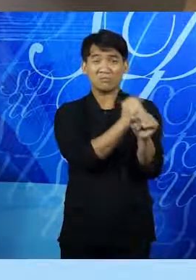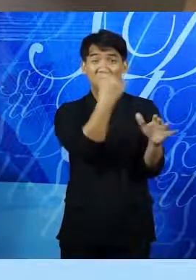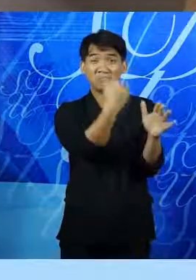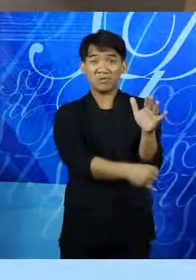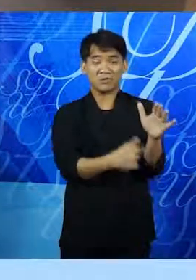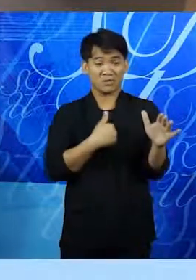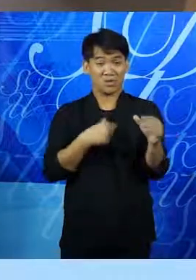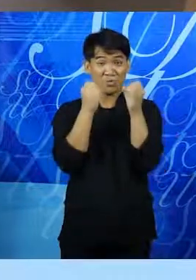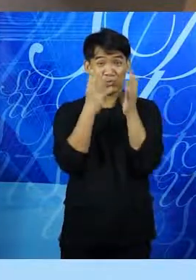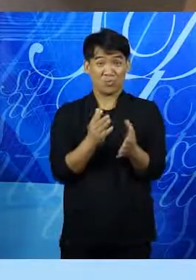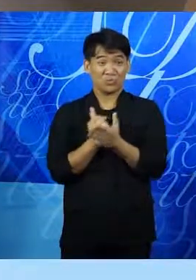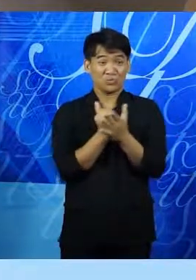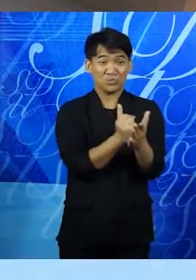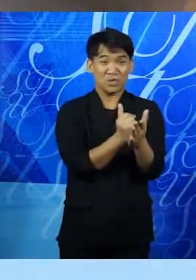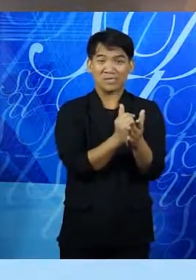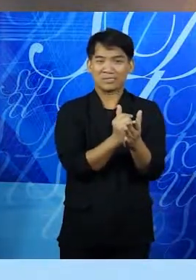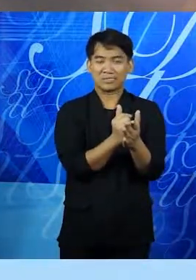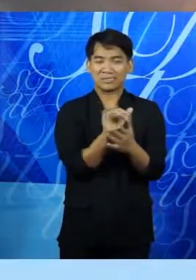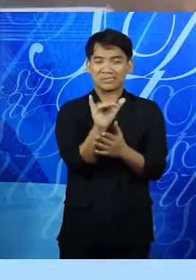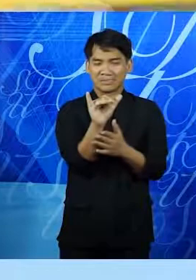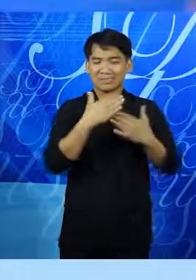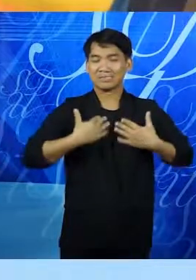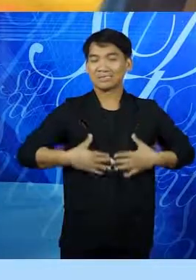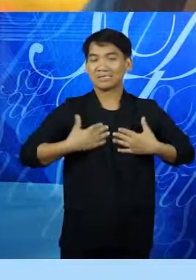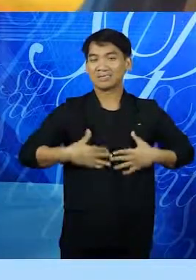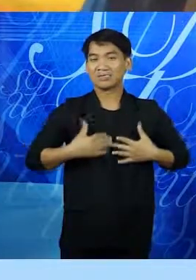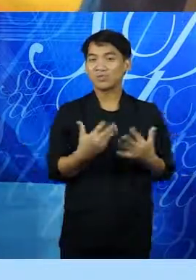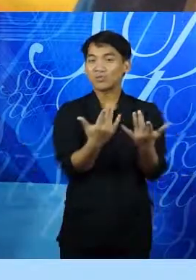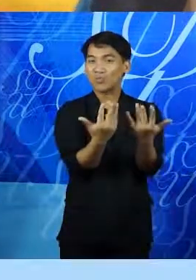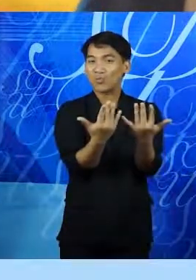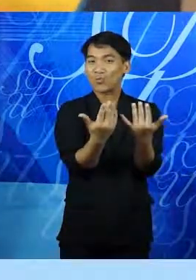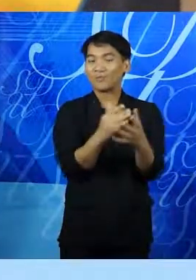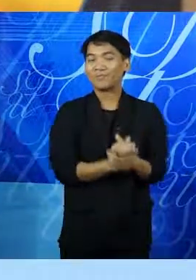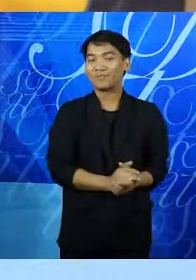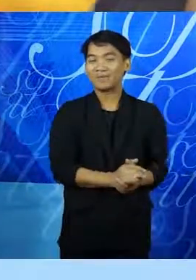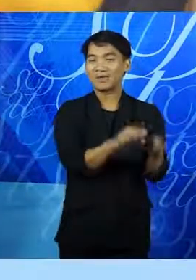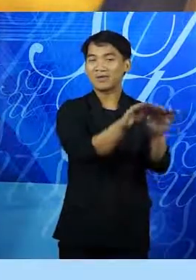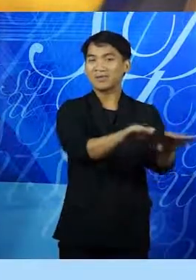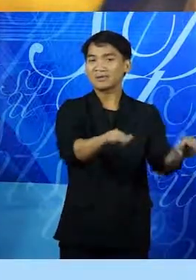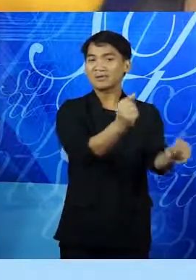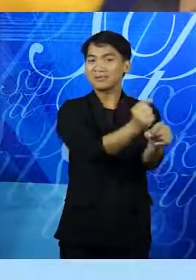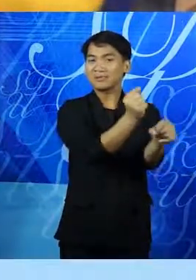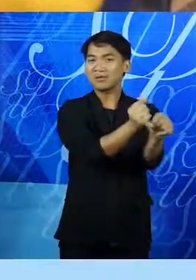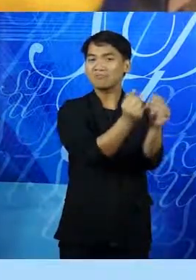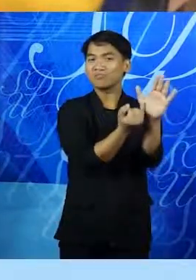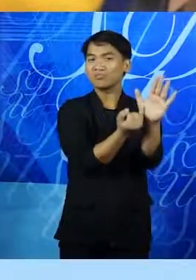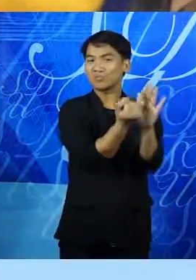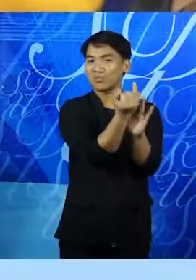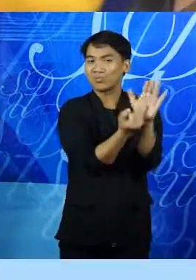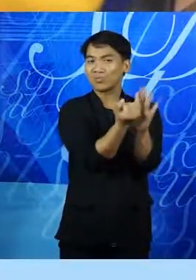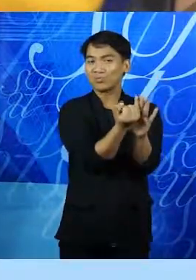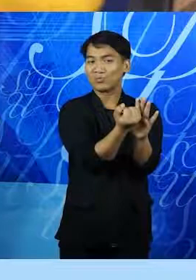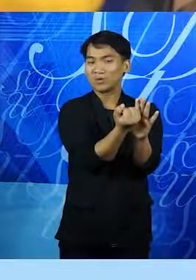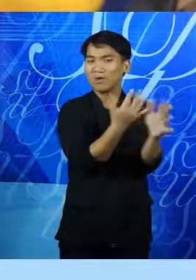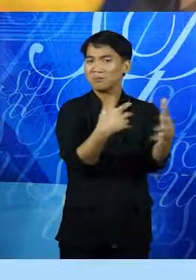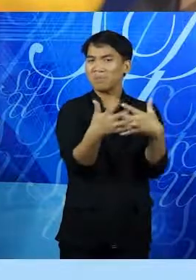ช่วยนะคะแต่ว่ารอให้เขาทำสิ่งที่เราต้องการให้เขาทำคือทำให้ถูกต้องถึงแม้ว่าจะช้